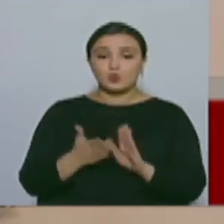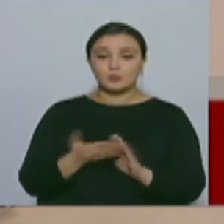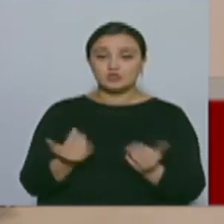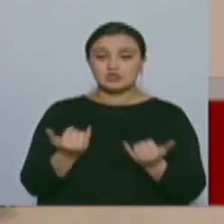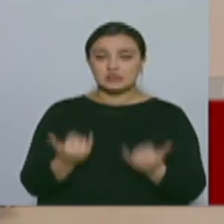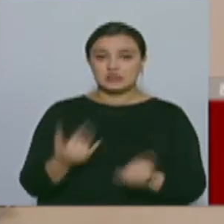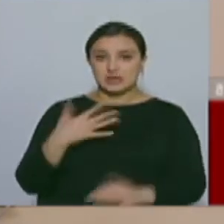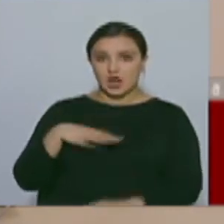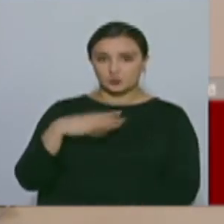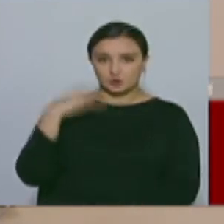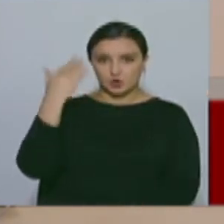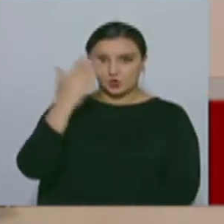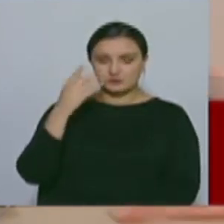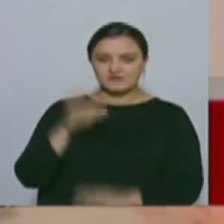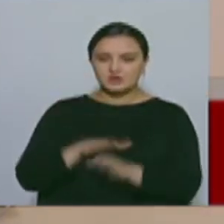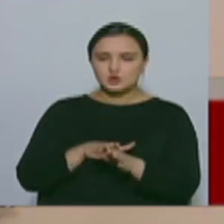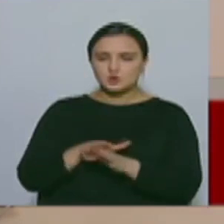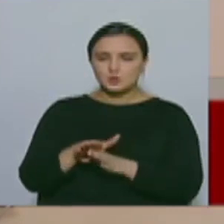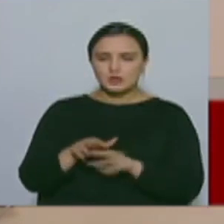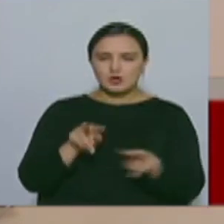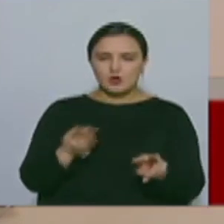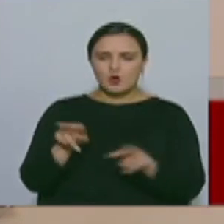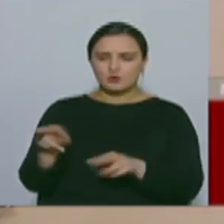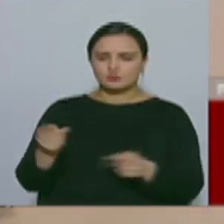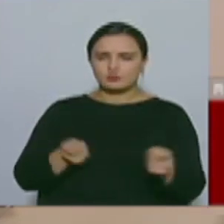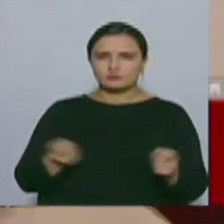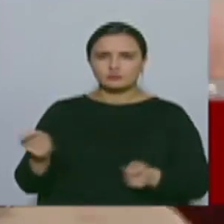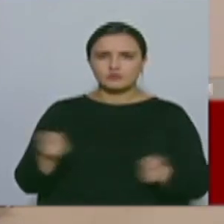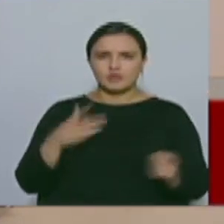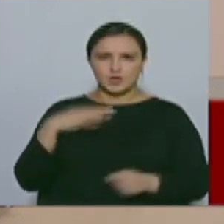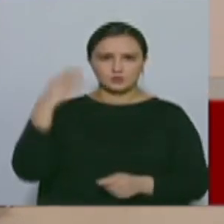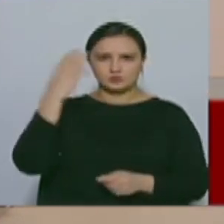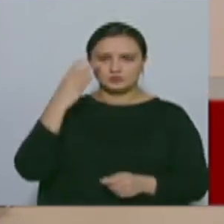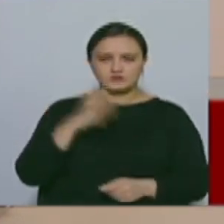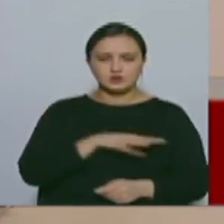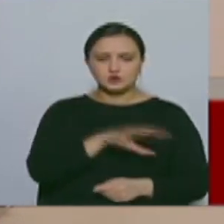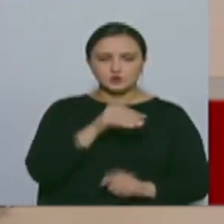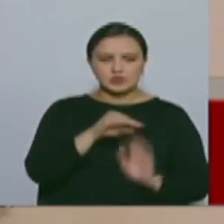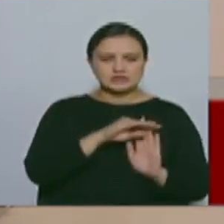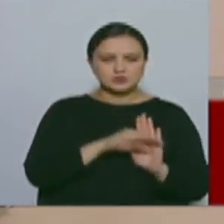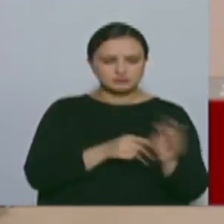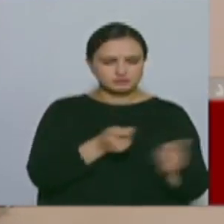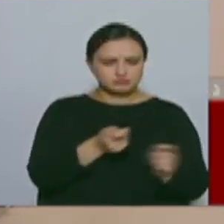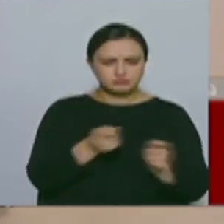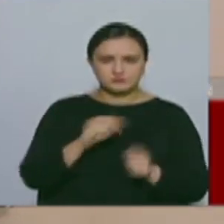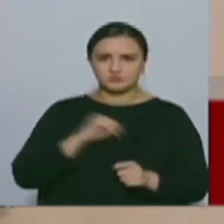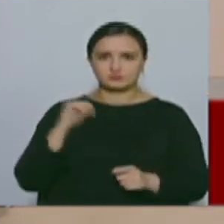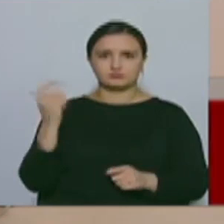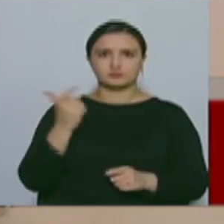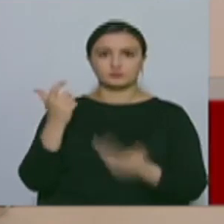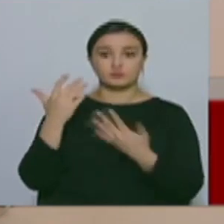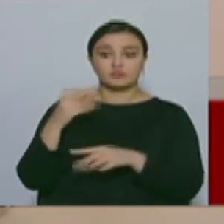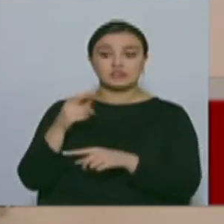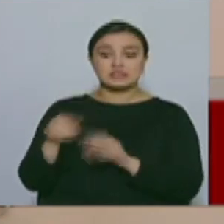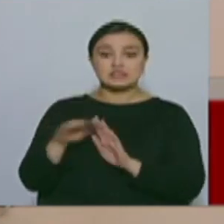დღეს არის ქართული ოცნება, რომელსაც აქვს სრული კონტროლი მთელ სისტემაზე, ყველა სახელისუფლებო ინსტიტუტზე, ზუსტად ასევე შეიძლება